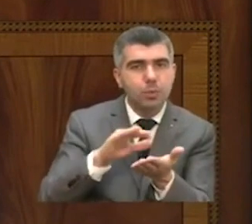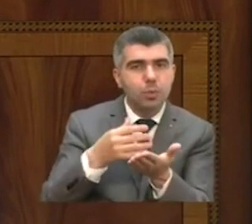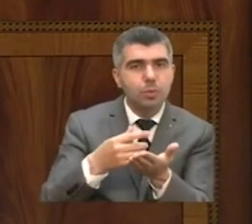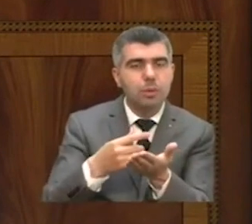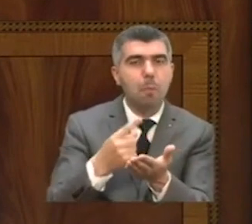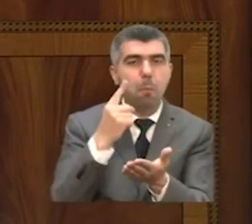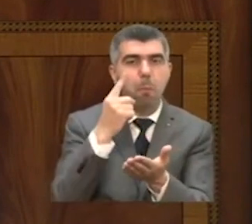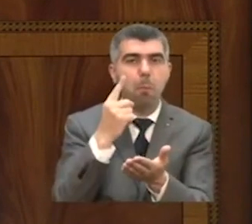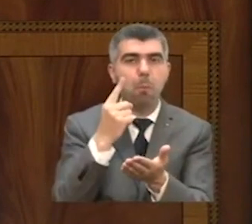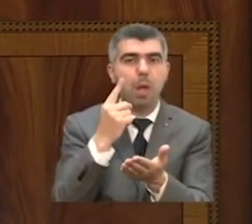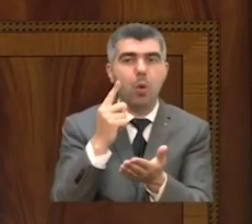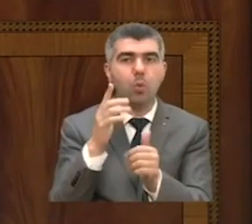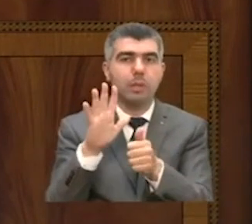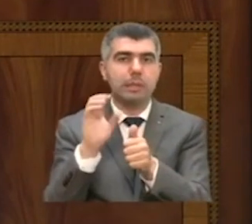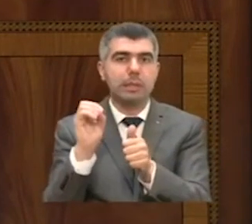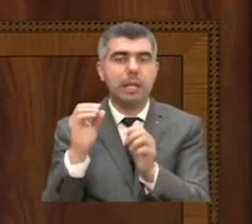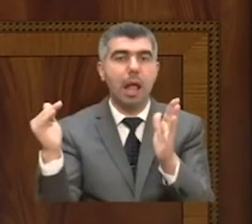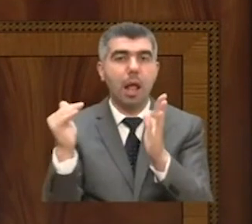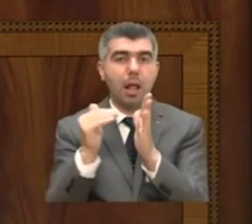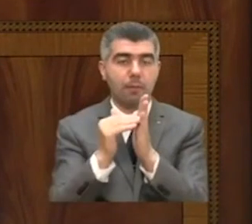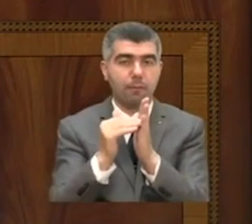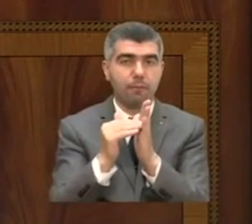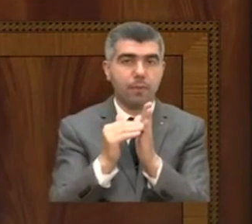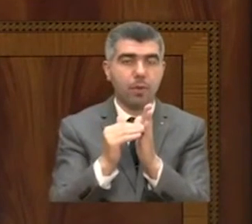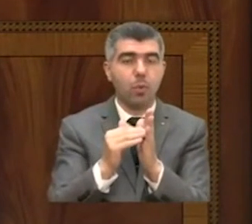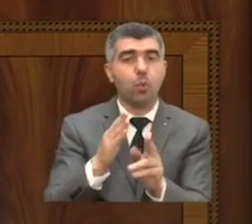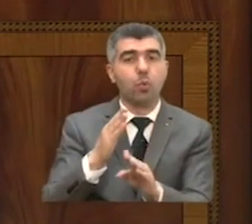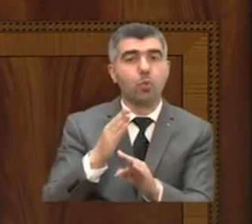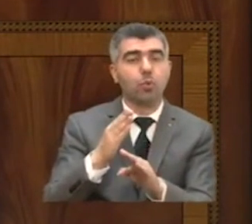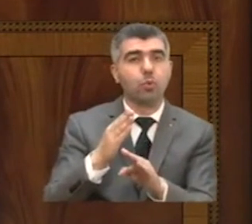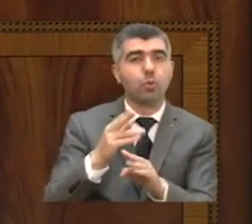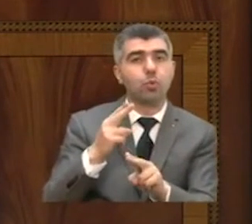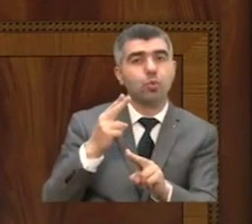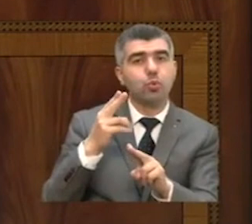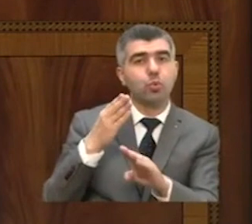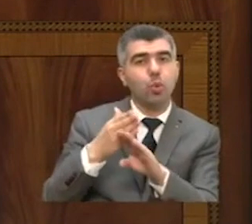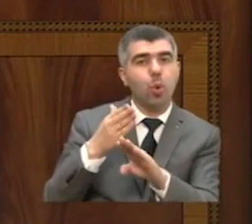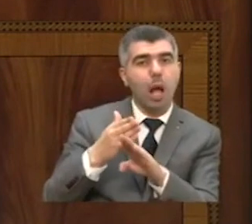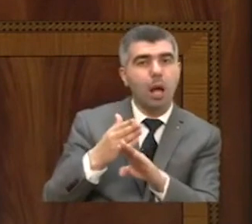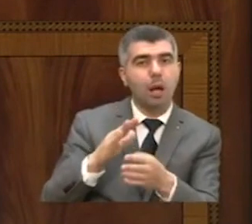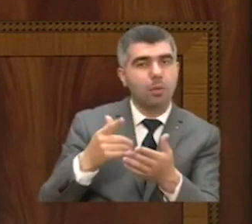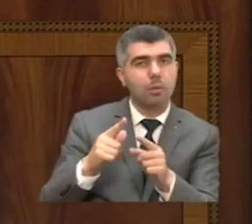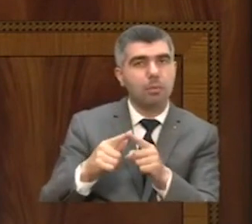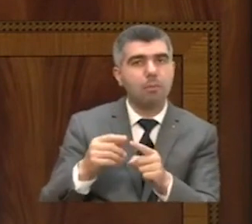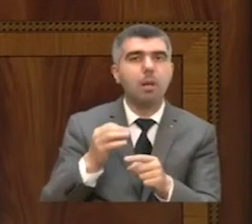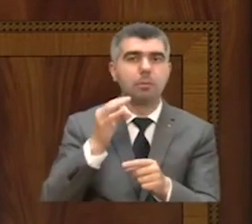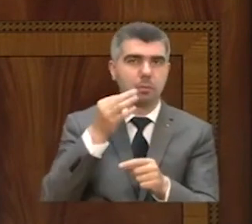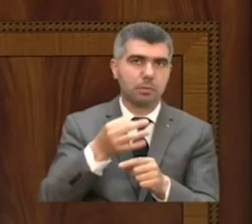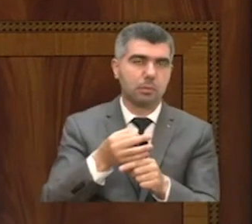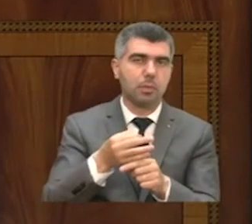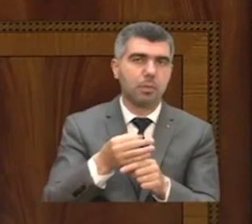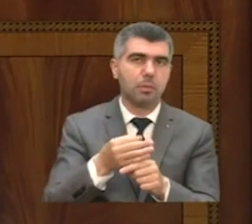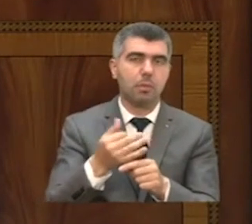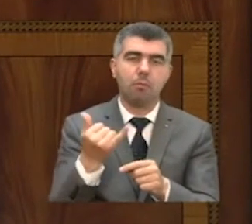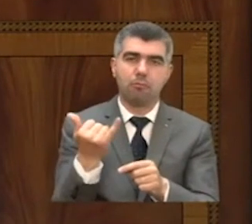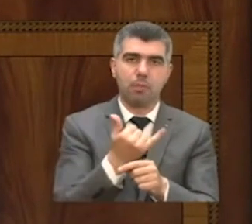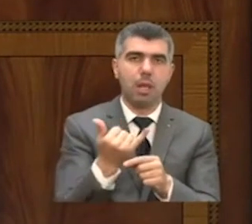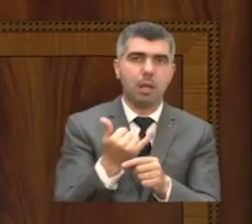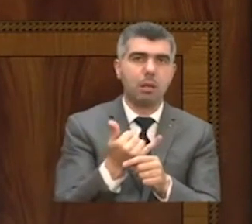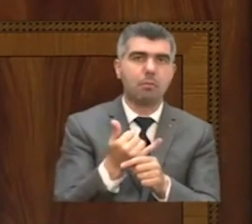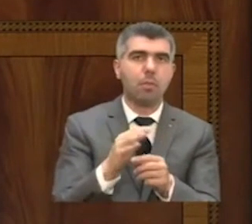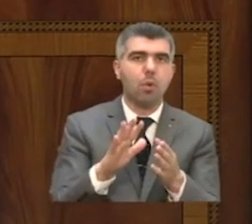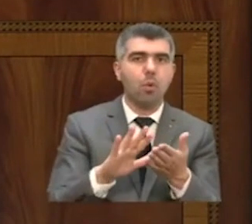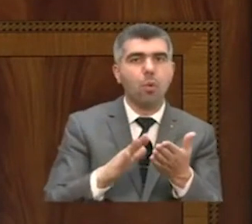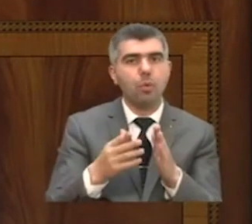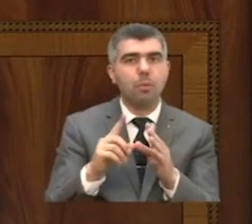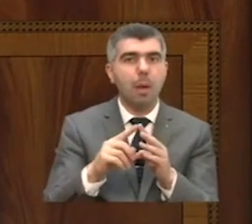168,000. أما بالنسبة للزراعات السكرية فإن التوقعات تبقى جد إيجابية على الرغم من محدودية